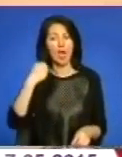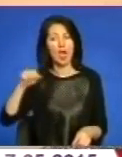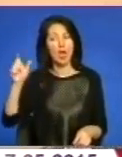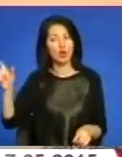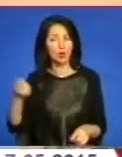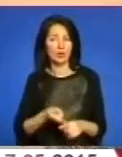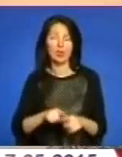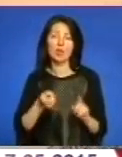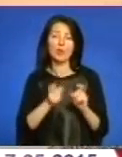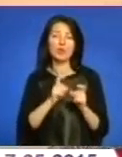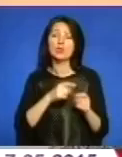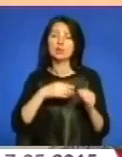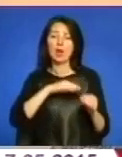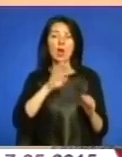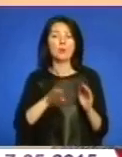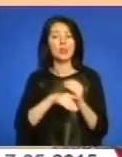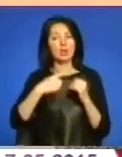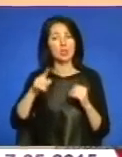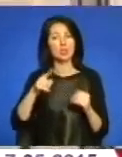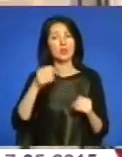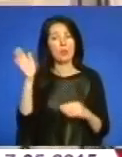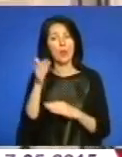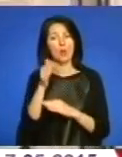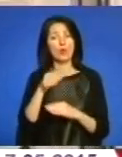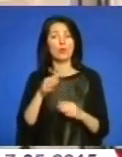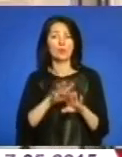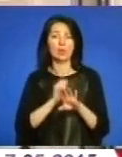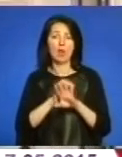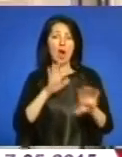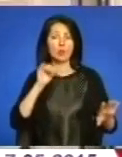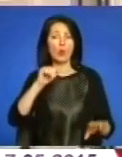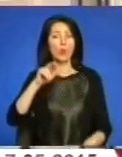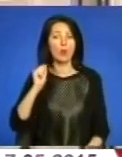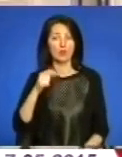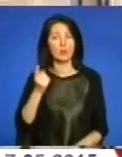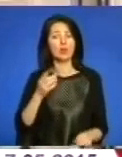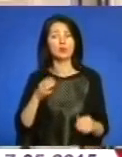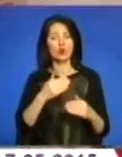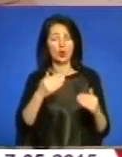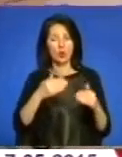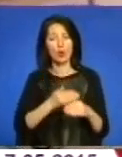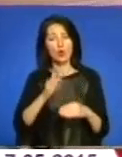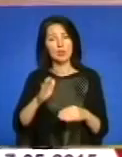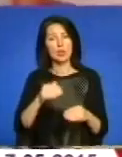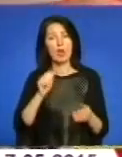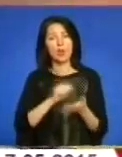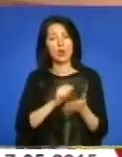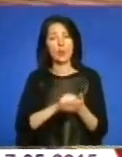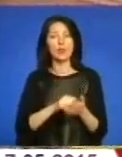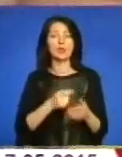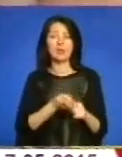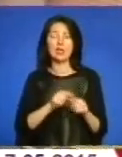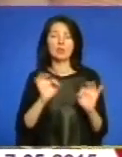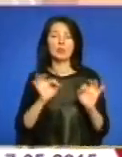під іншим прапором в лавах УПА. В першому розділі виставки – матеріали та документи, які розповідають про